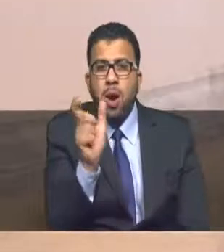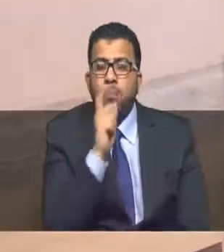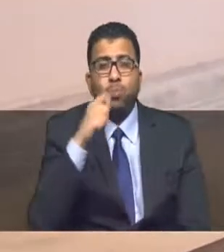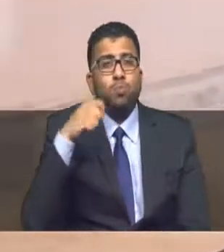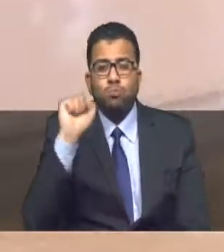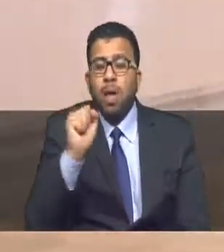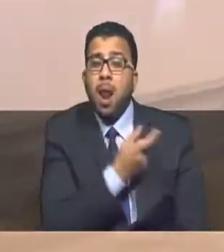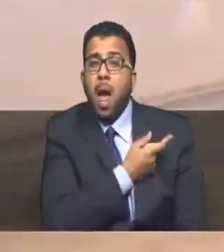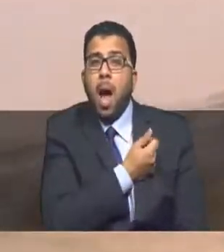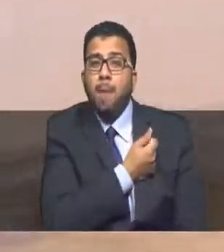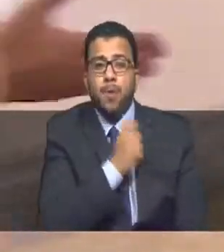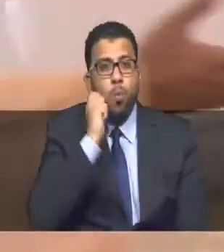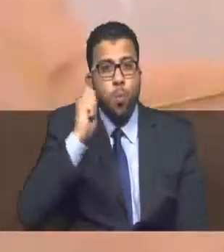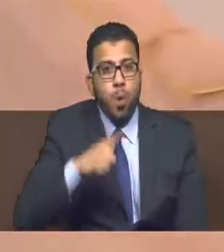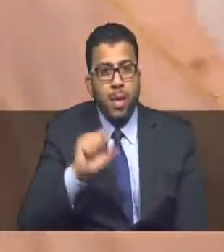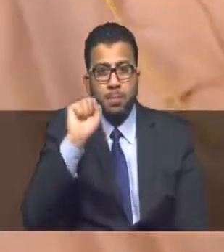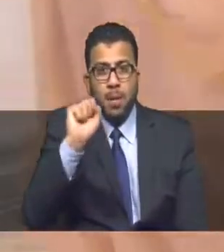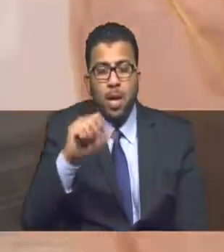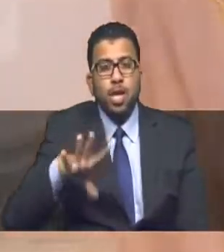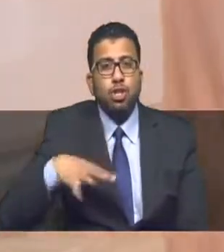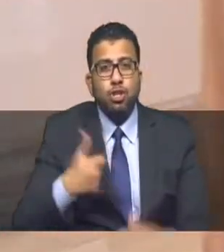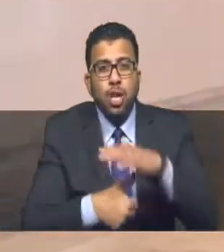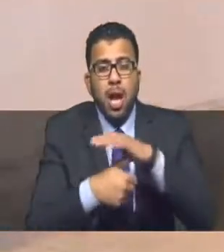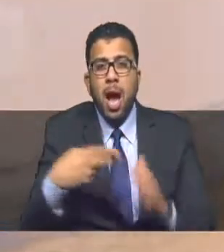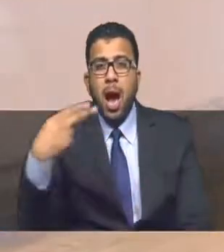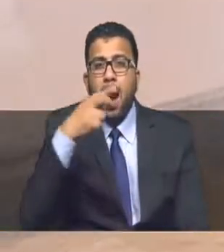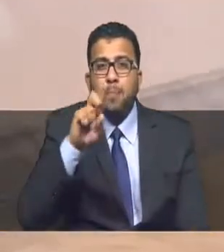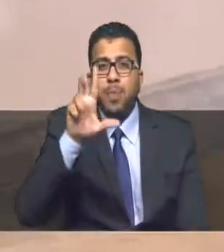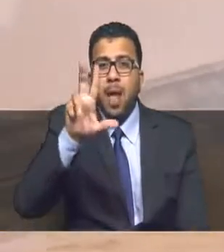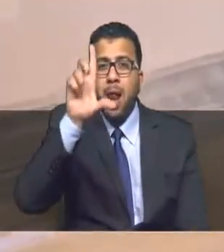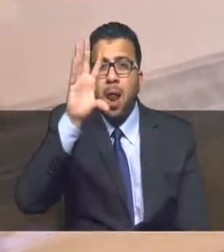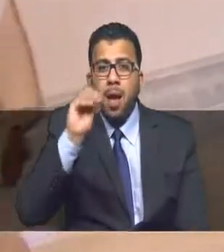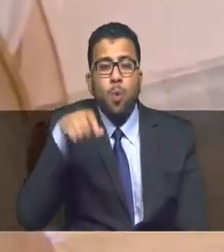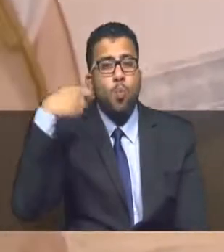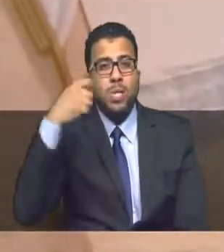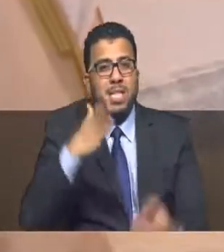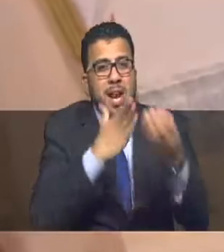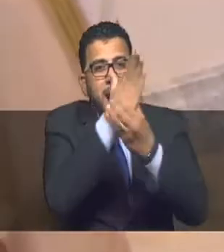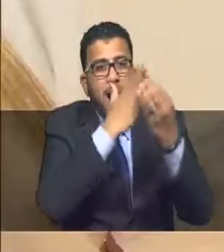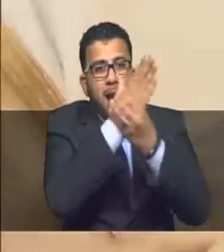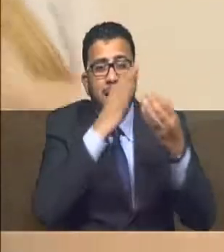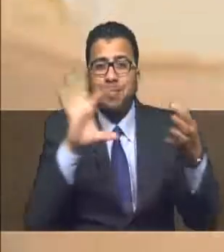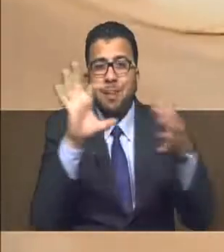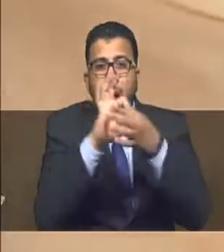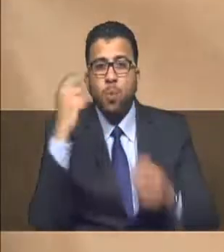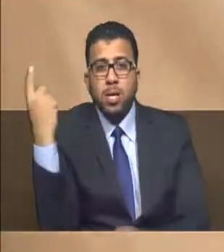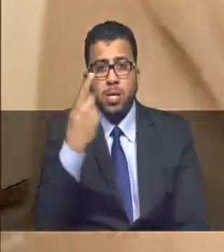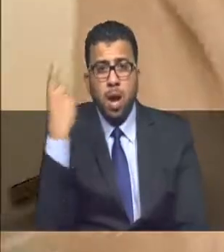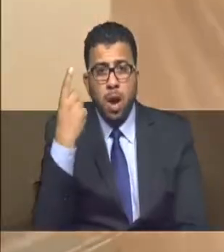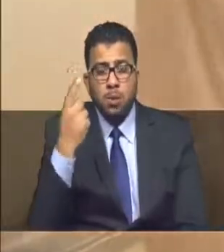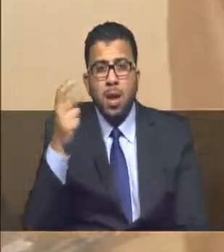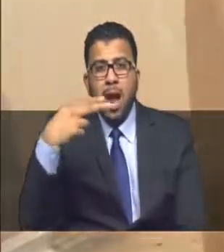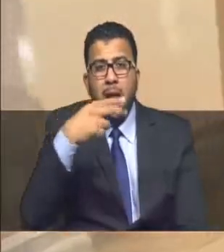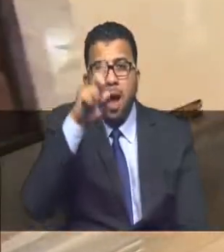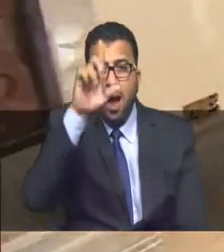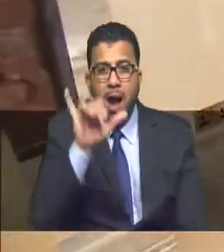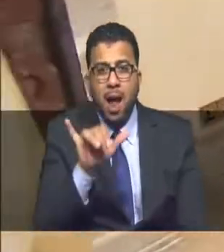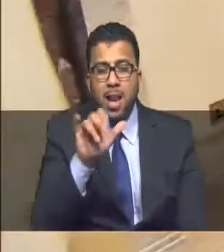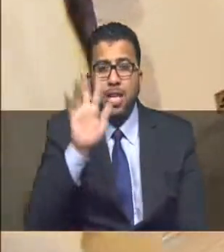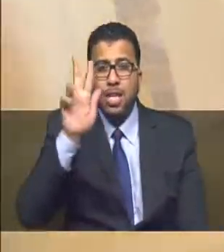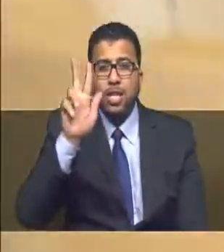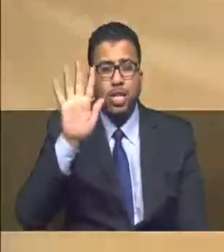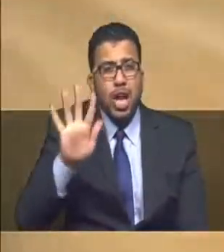مستشار الأمن الوطني، وسمو الشيخ عبد الله بن زايد آل نهيان وزير الخارجية والتعاون الدولي، ومعالي علي بن حماد